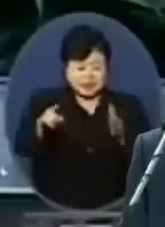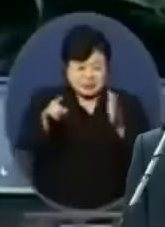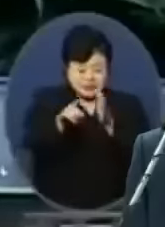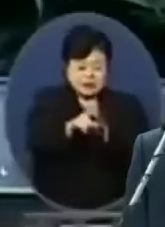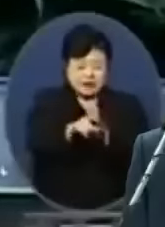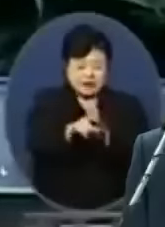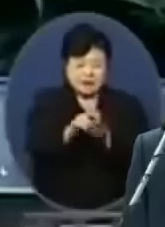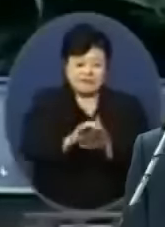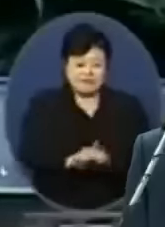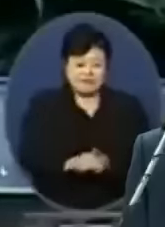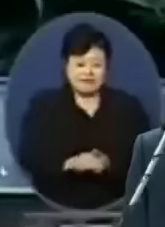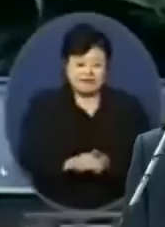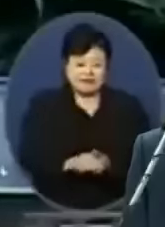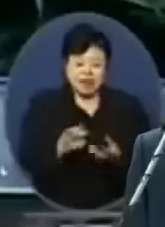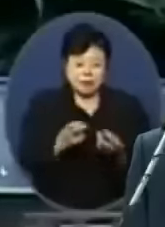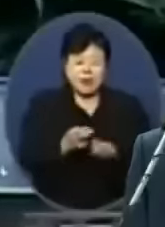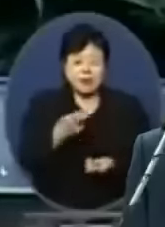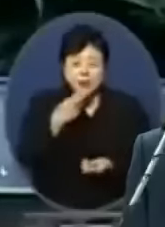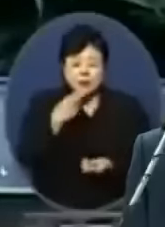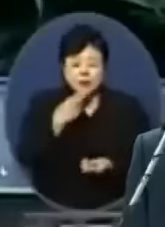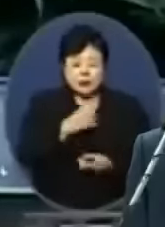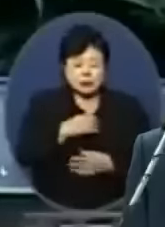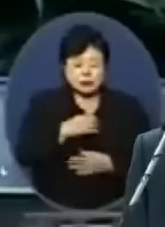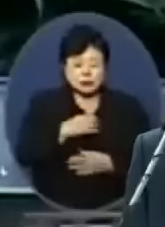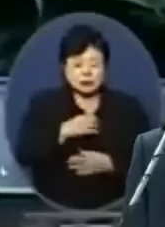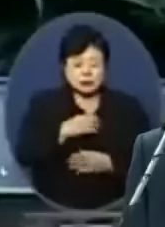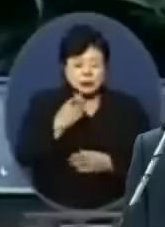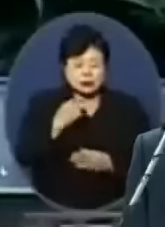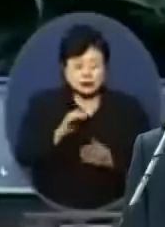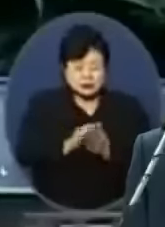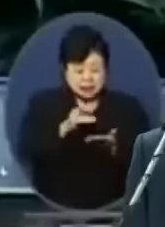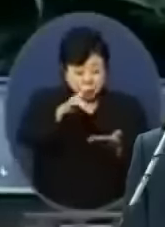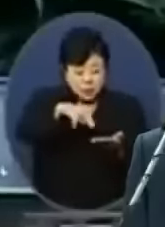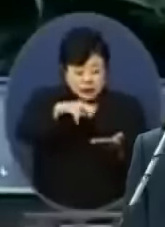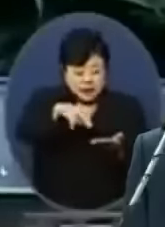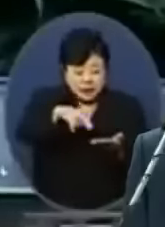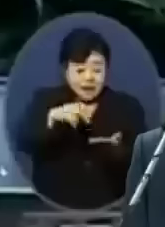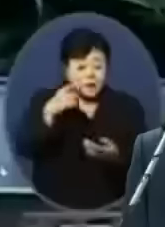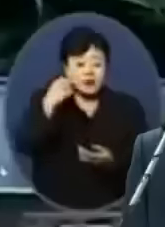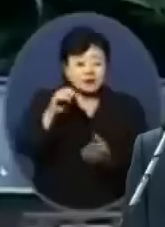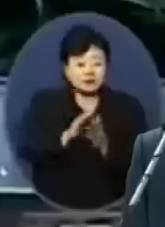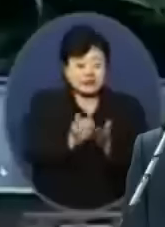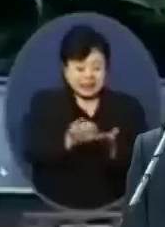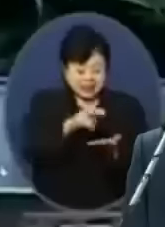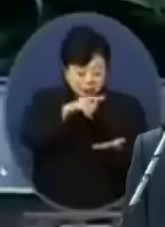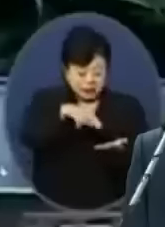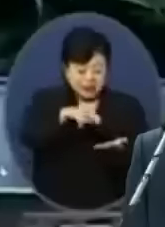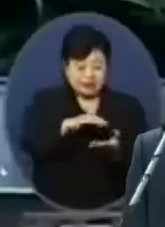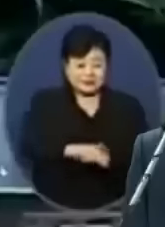어찌할 바를 몰라서 두려워하는데 목사님이 책을 읽었습니다. 그 목사님 책에 보니까